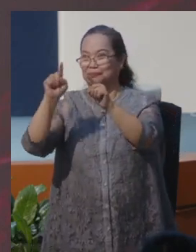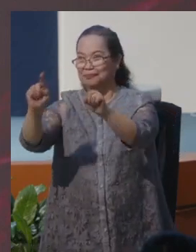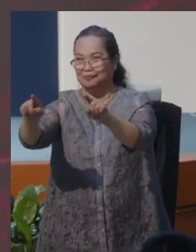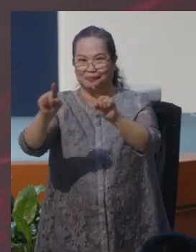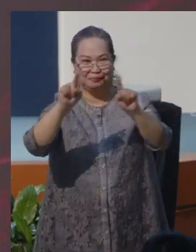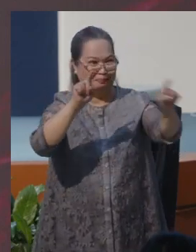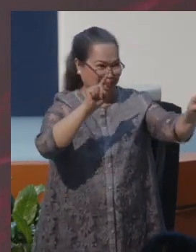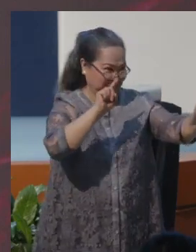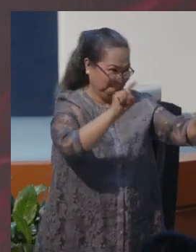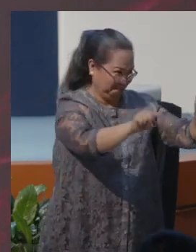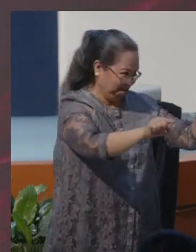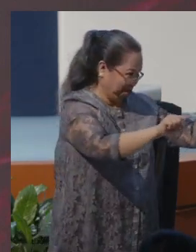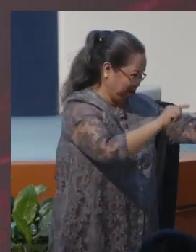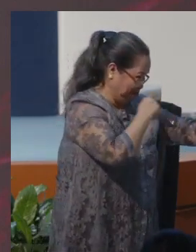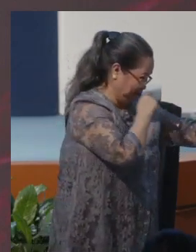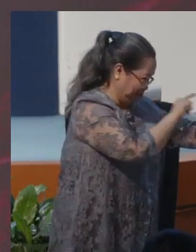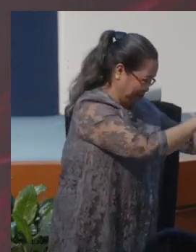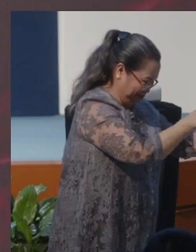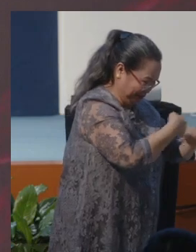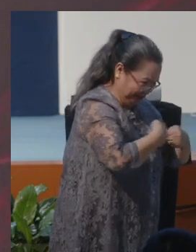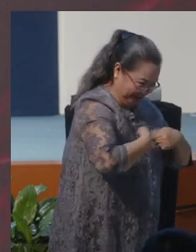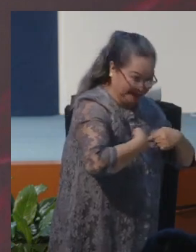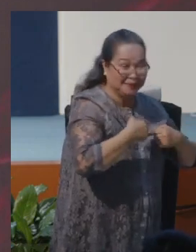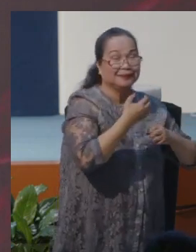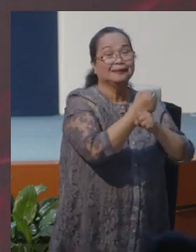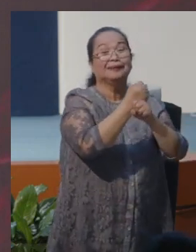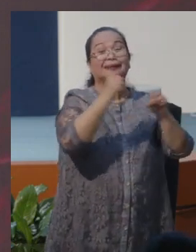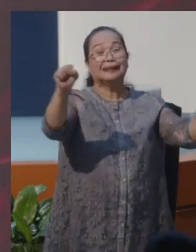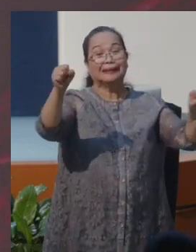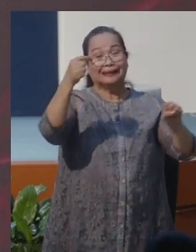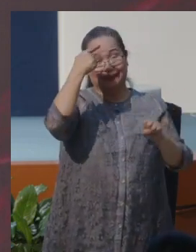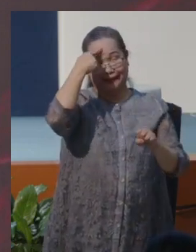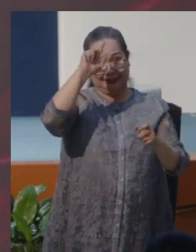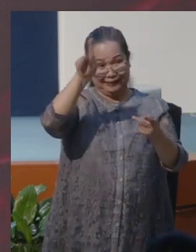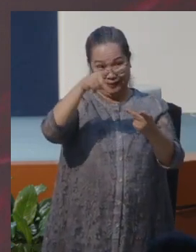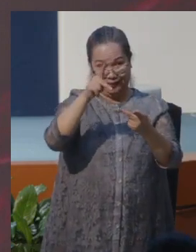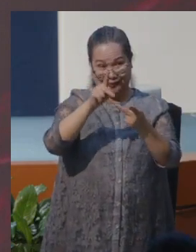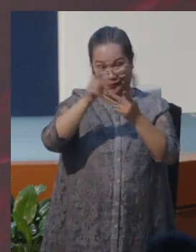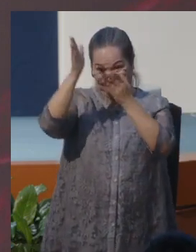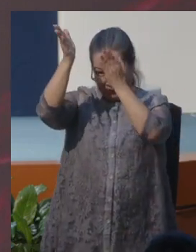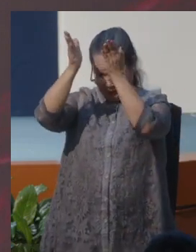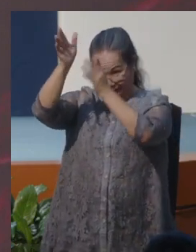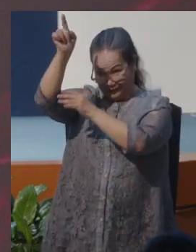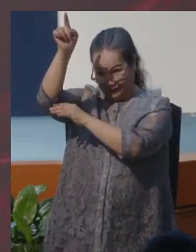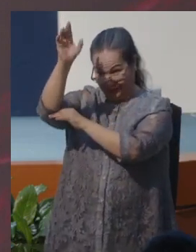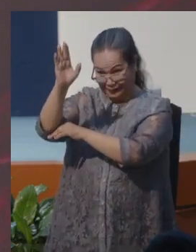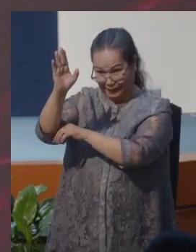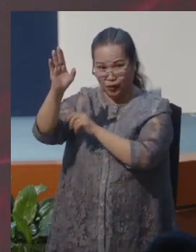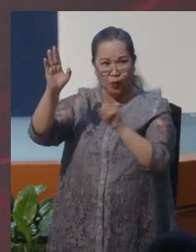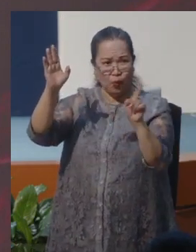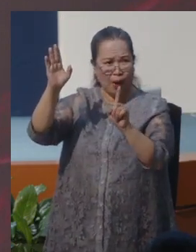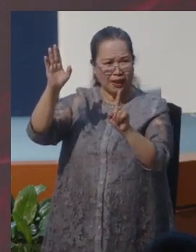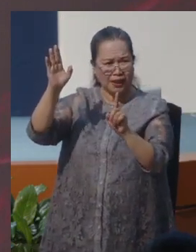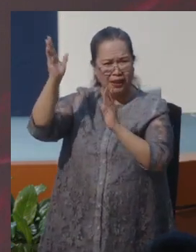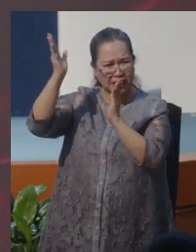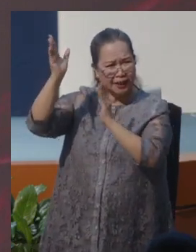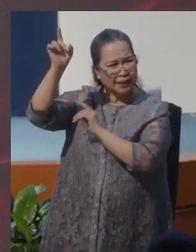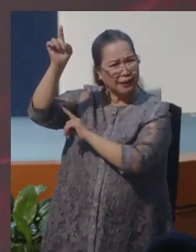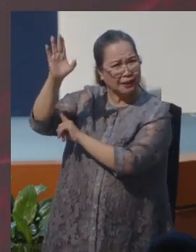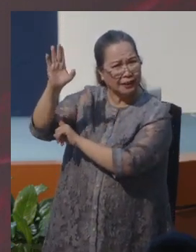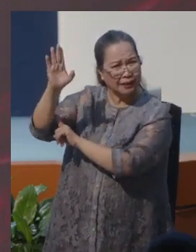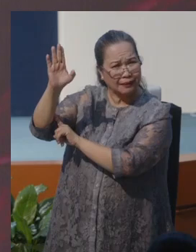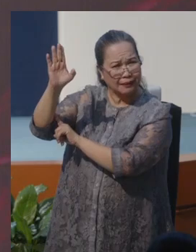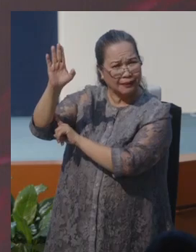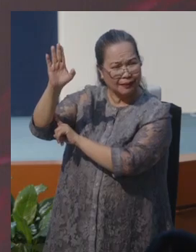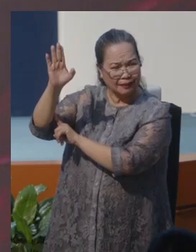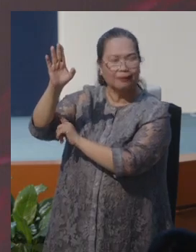lahat ng kanyang iniligtas ay iniligtas niya upang maglingkod sa kanya. Maglingkod bilang ano? Bilang